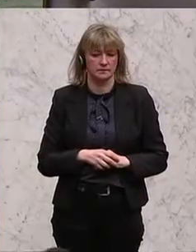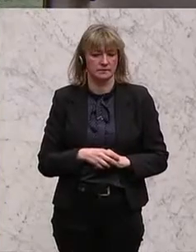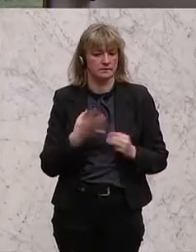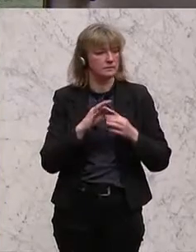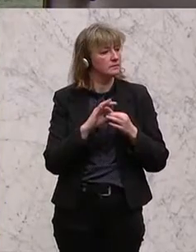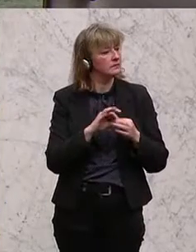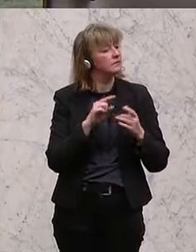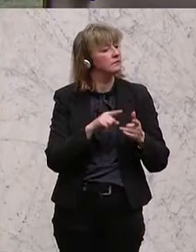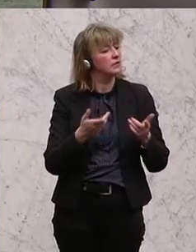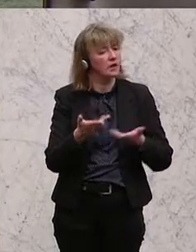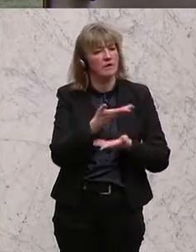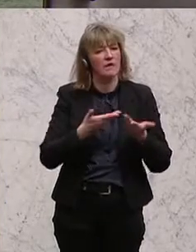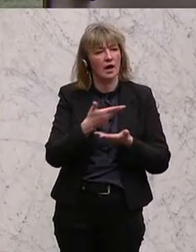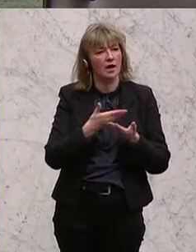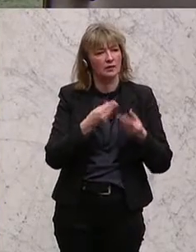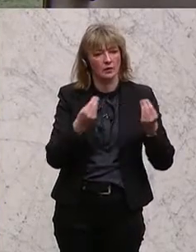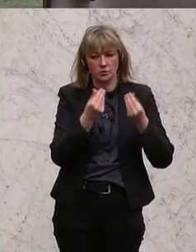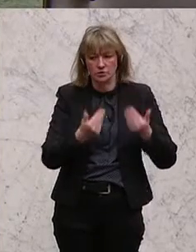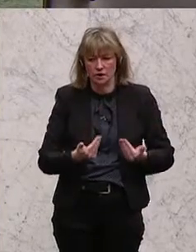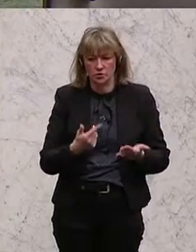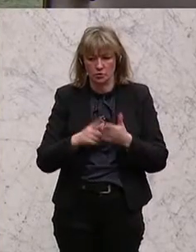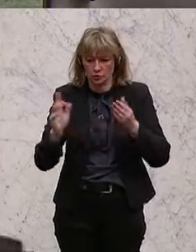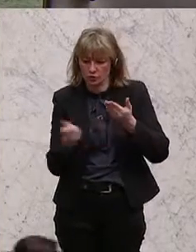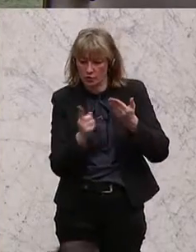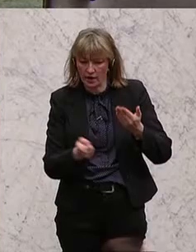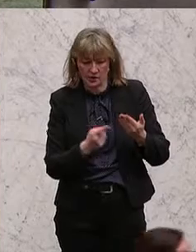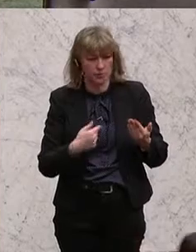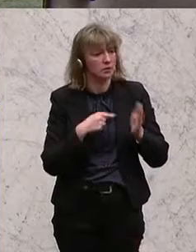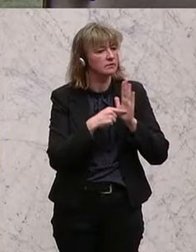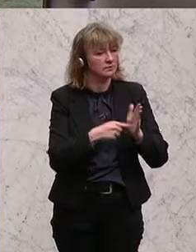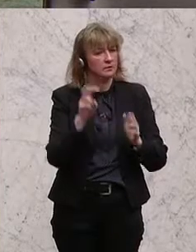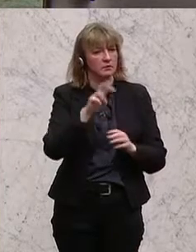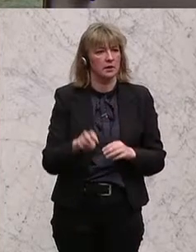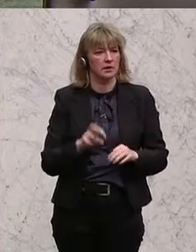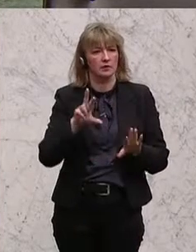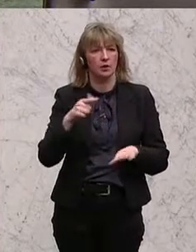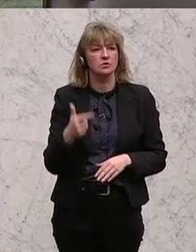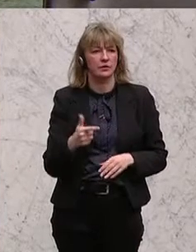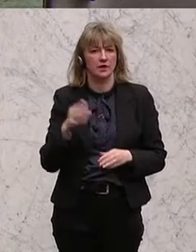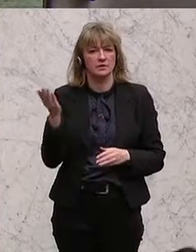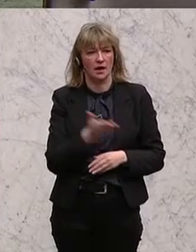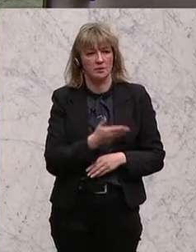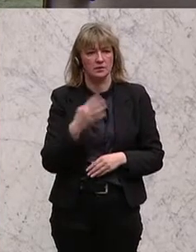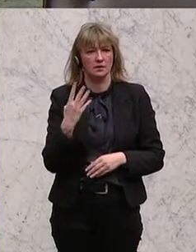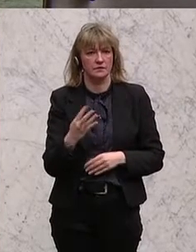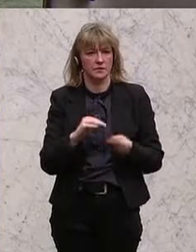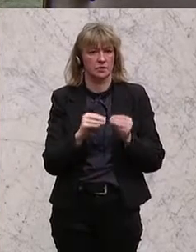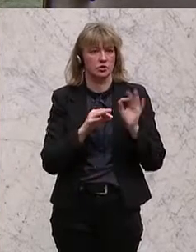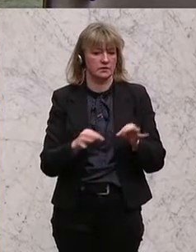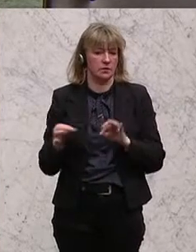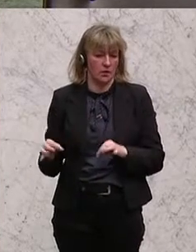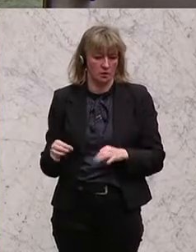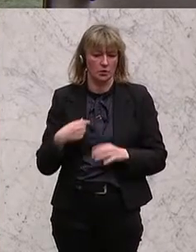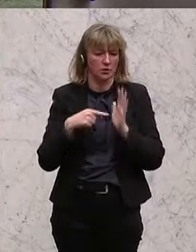Hinsichtlich der eingelangten Verhandlungsgegenstände und deren Zuweisungen verweise ich gemäß § 23 Absatz 4 der